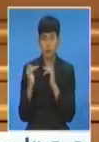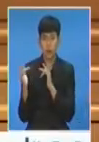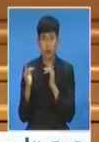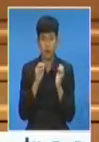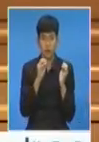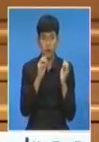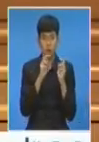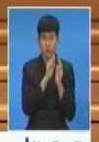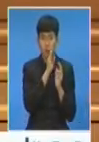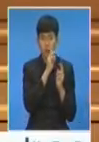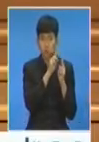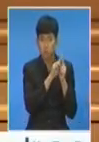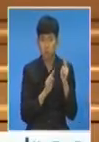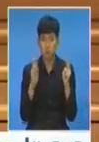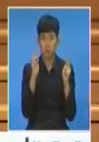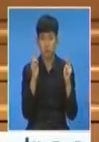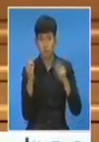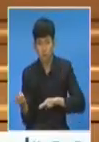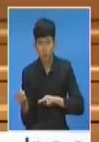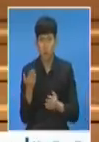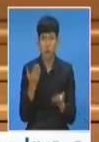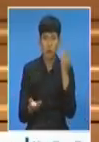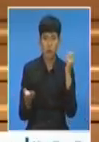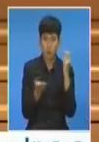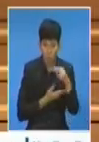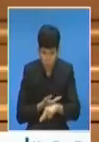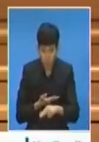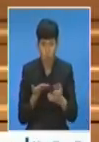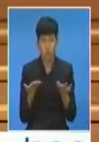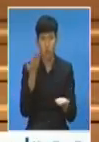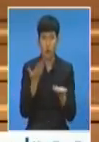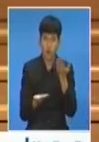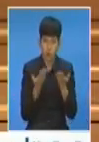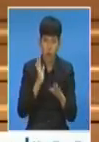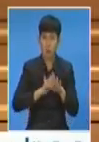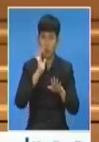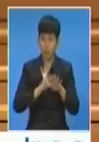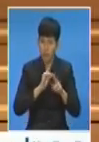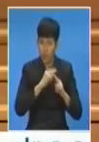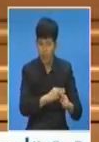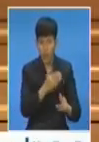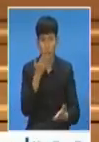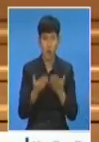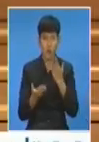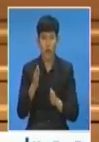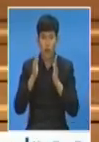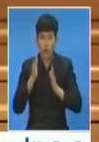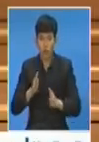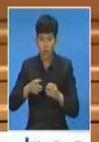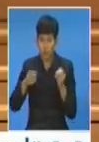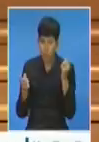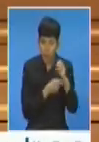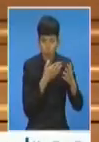ายจะโดยวินาศกรรมจะโดยธรรมชาติจะโดยอะไรก็แล้วแต่ท่านจะท